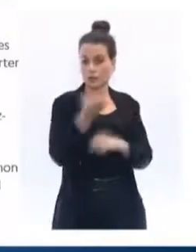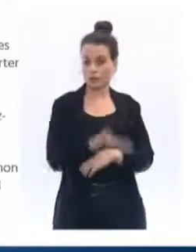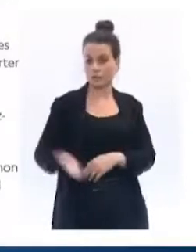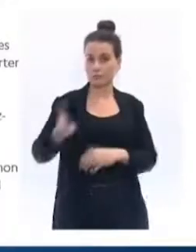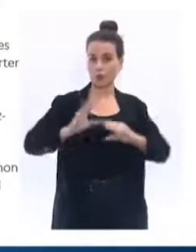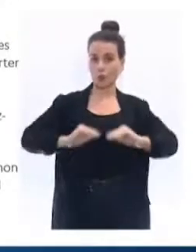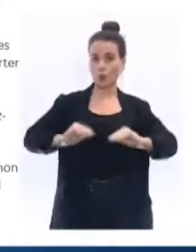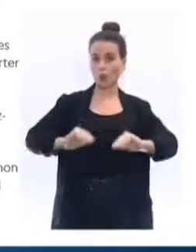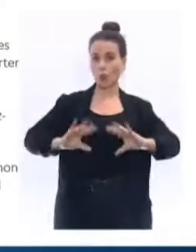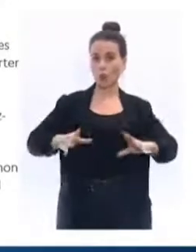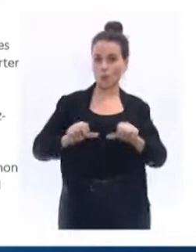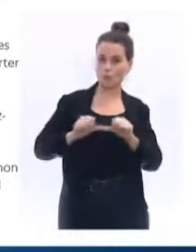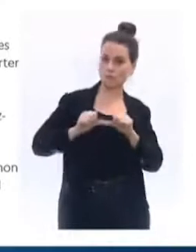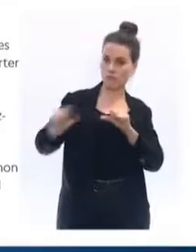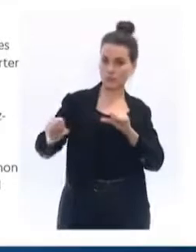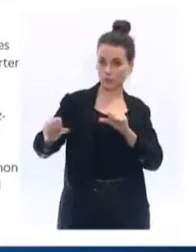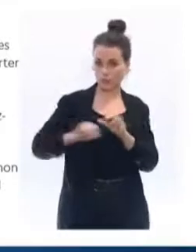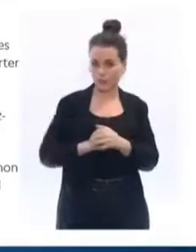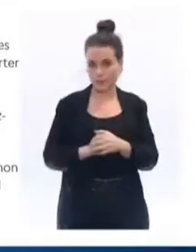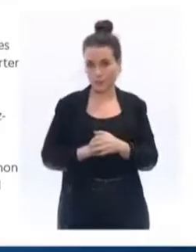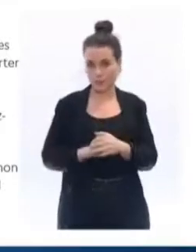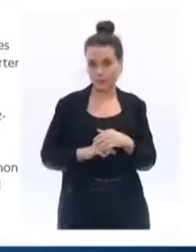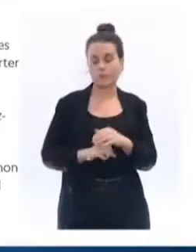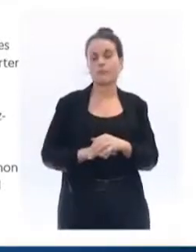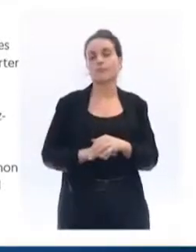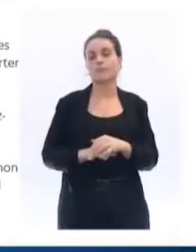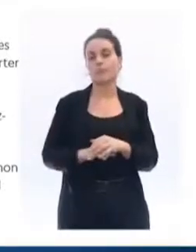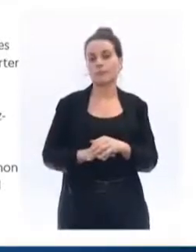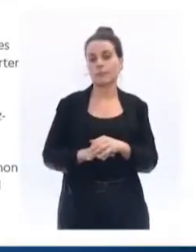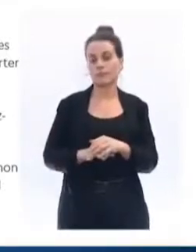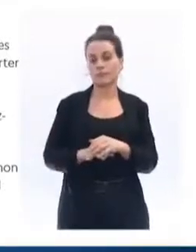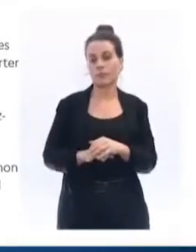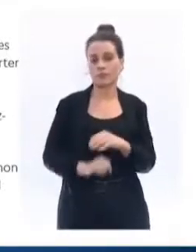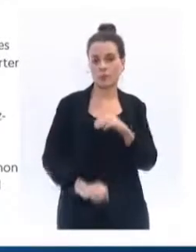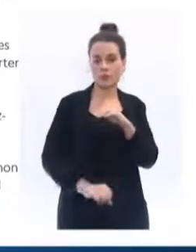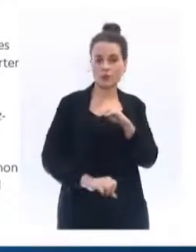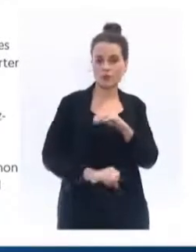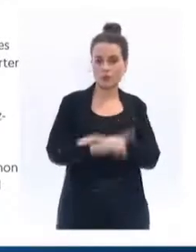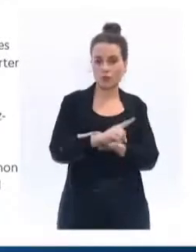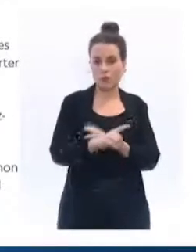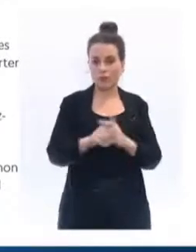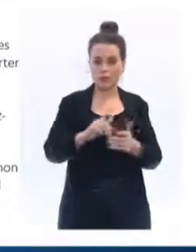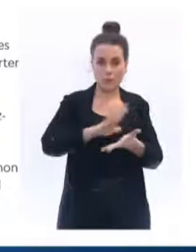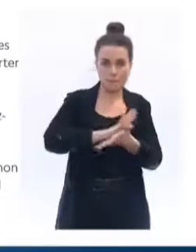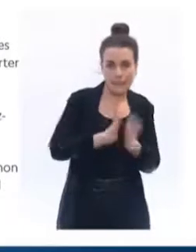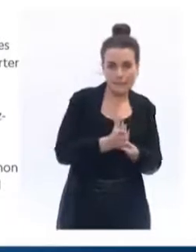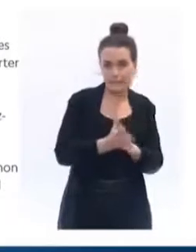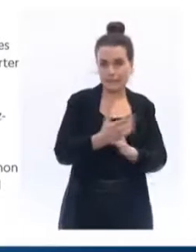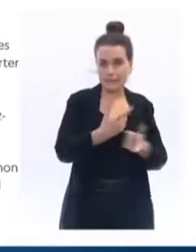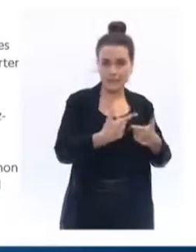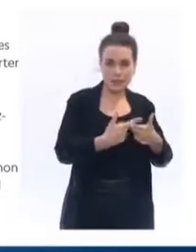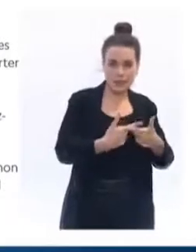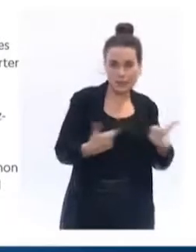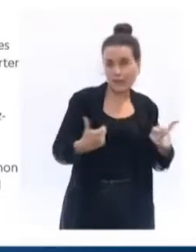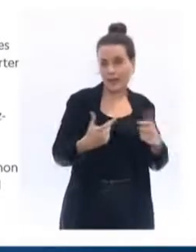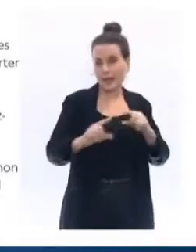assurées en ligne seuls les travaux pratiques et enseignement professionnel nécessitant du matériel spécialisés